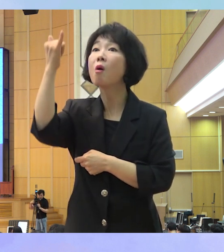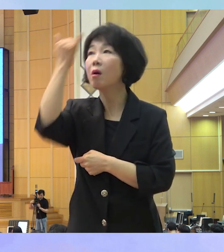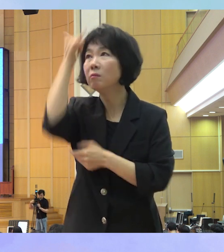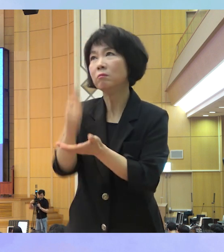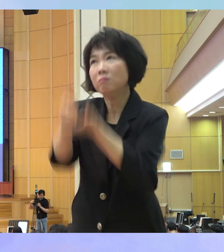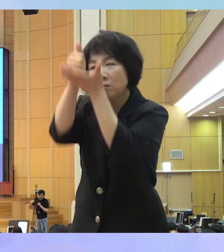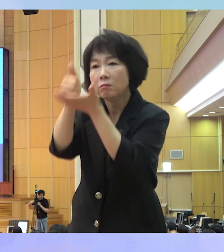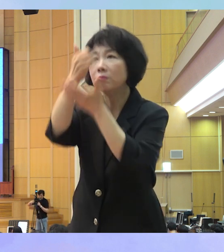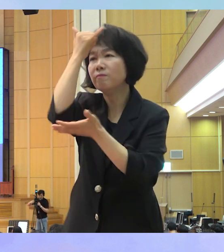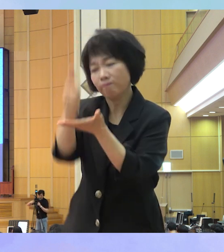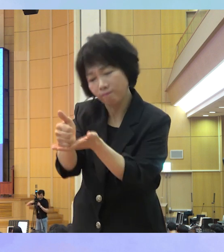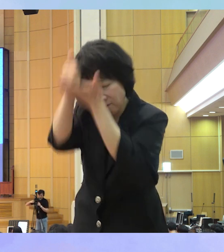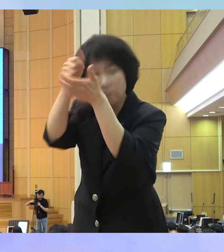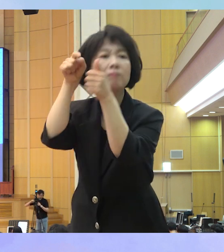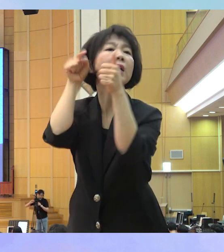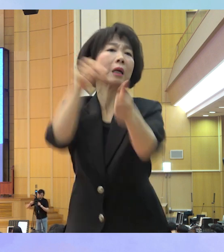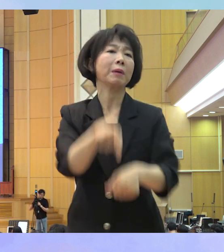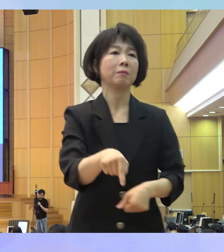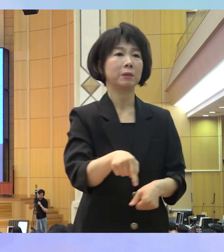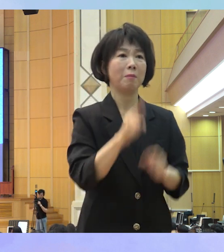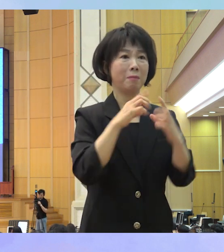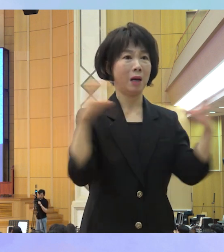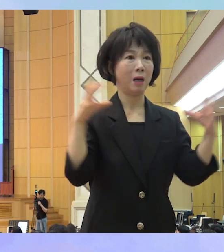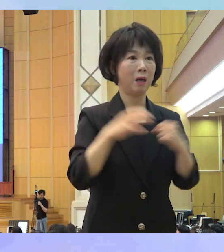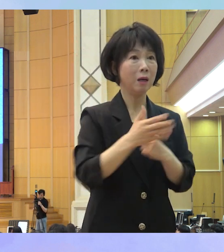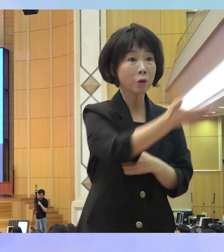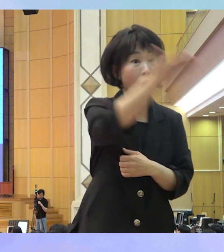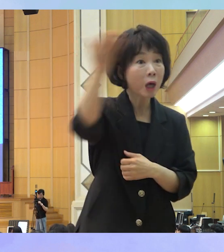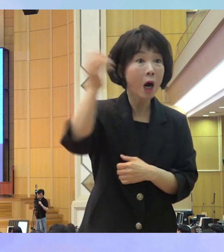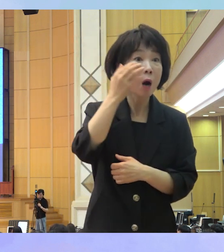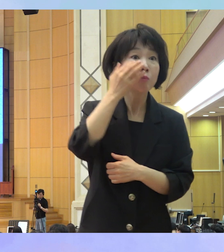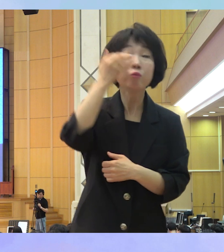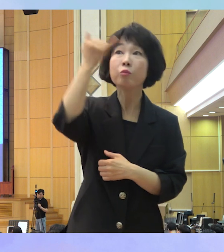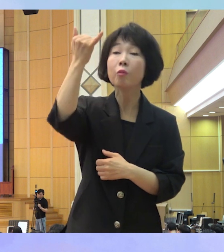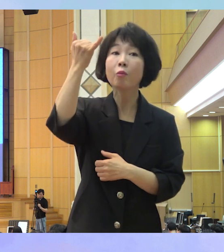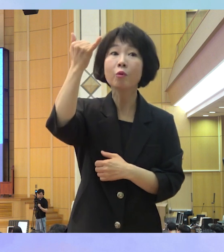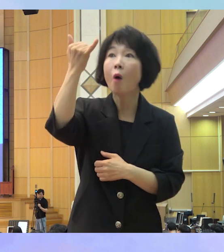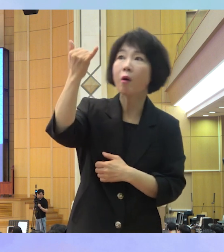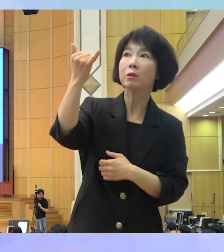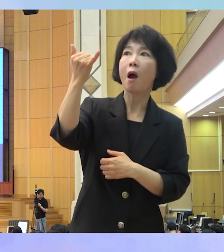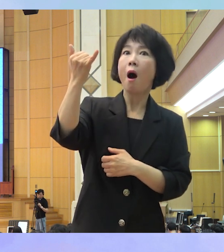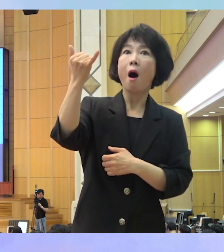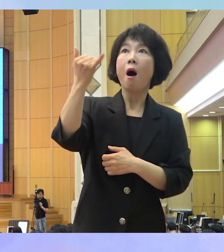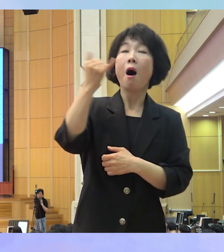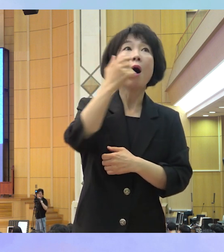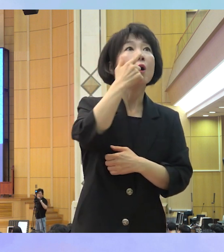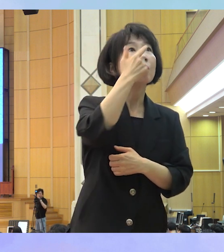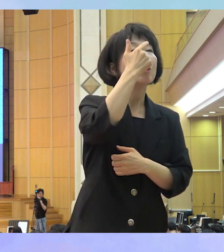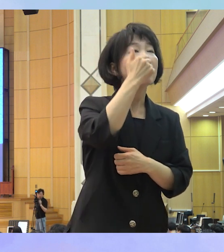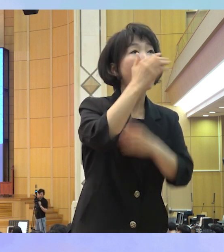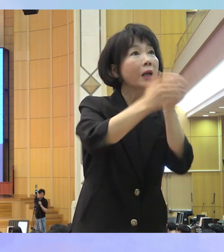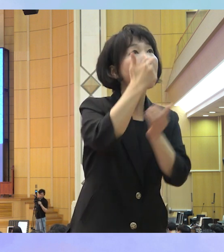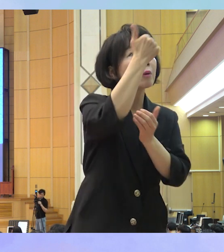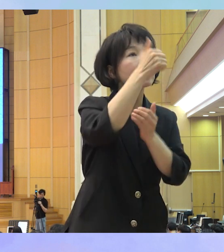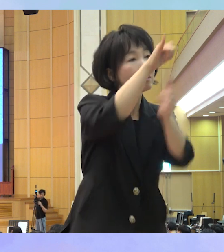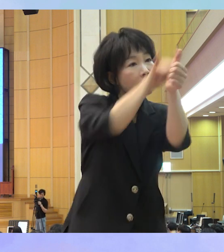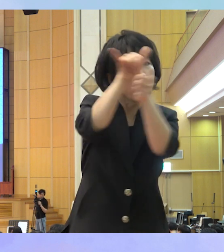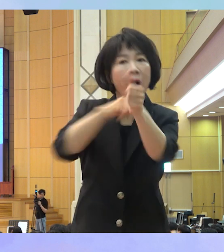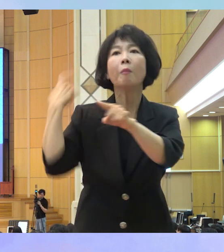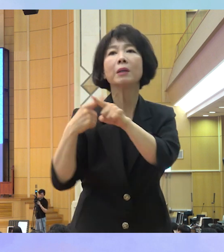넘쳐요. 그리고 부모를 대할 때 주를 대하듯이 하라, 막 이런 얘기도 막